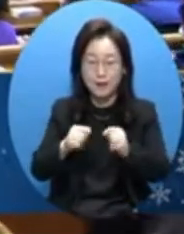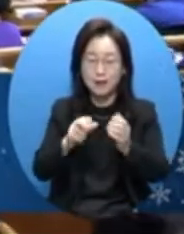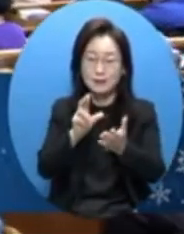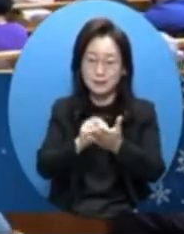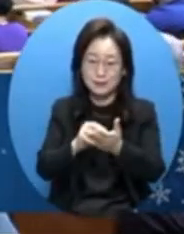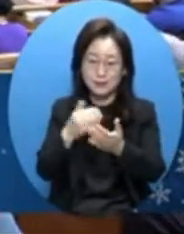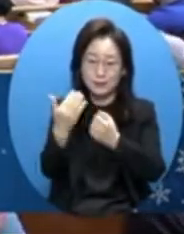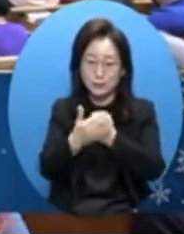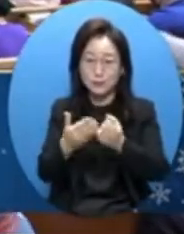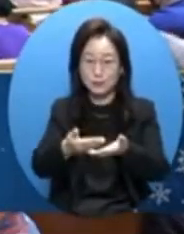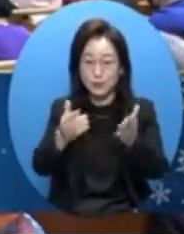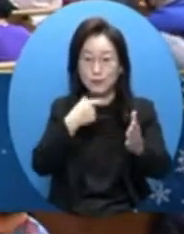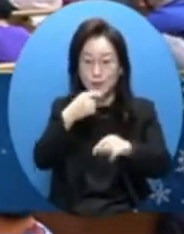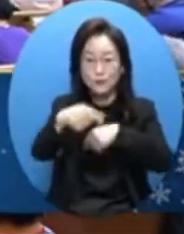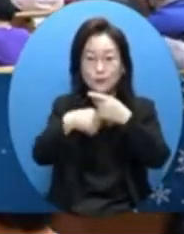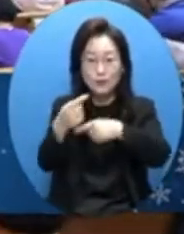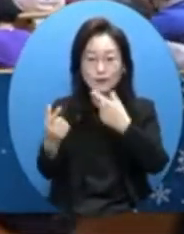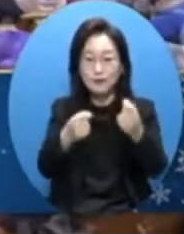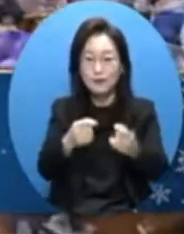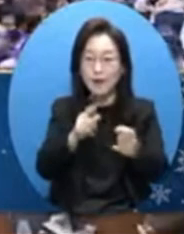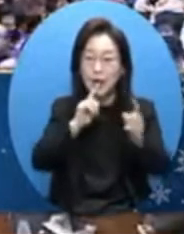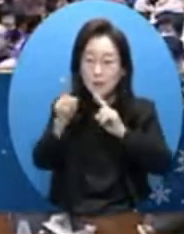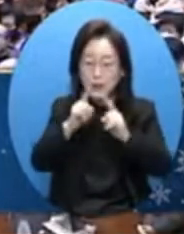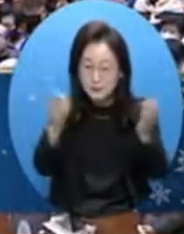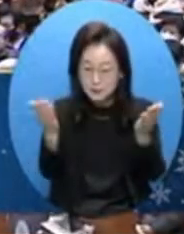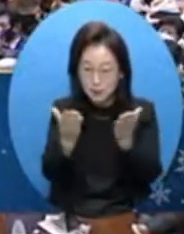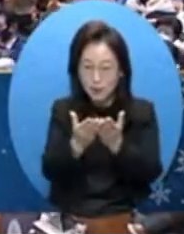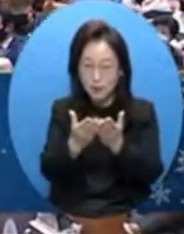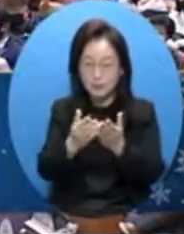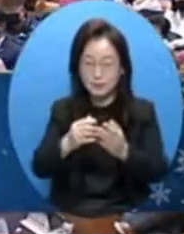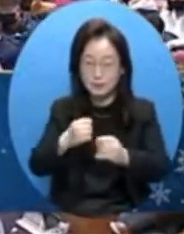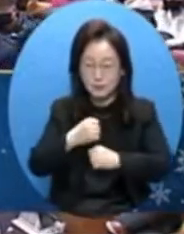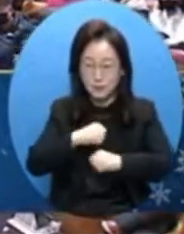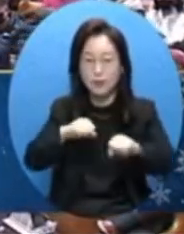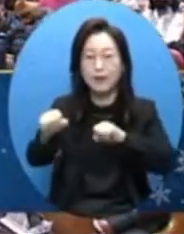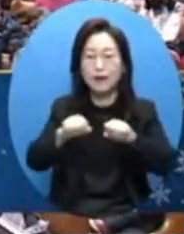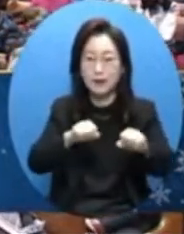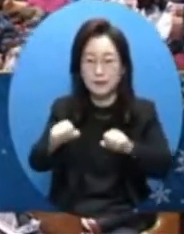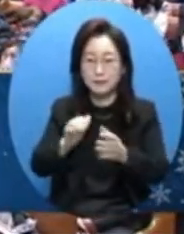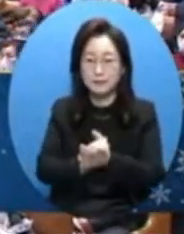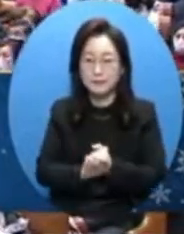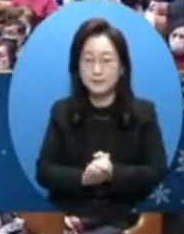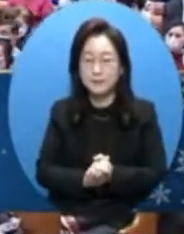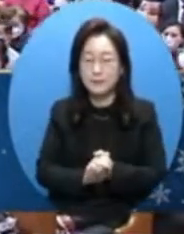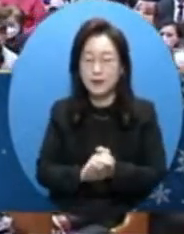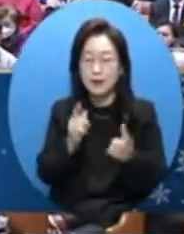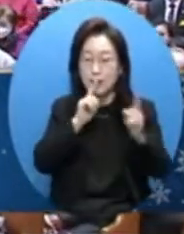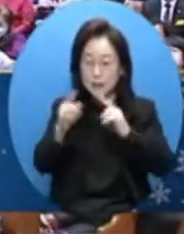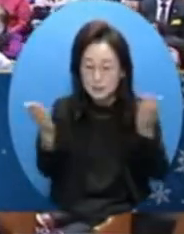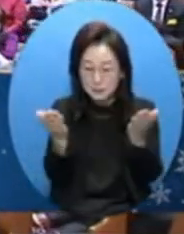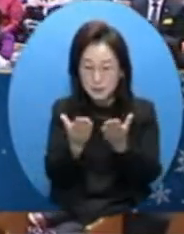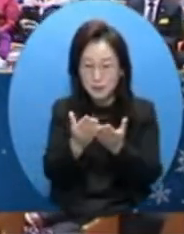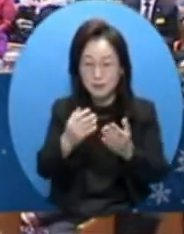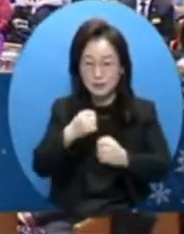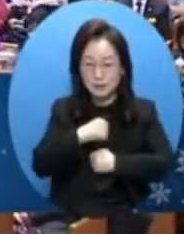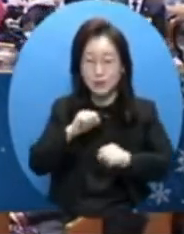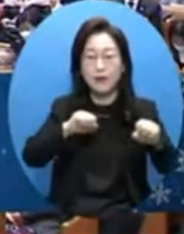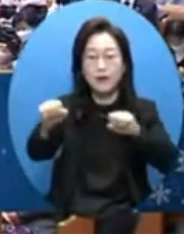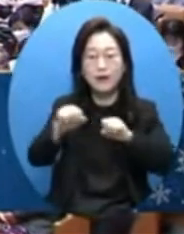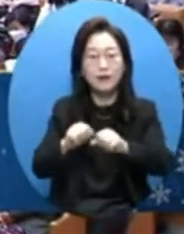나누기 원합니다 제목을 한번 따라해 주시기 바랍니다 말씀을 짓게 행하라 말씀을 짓게